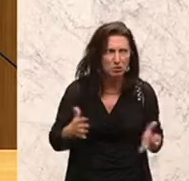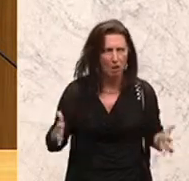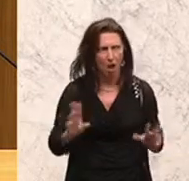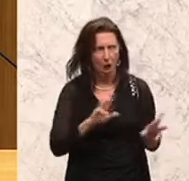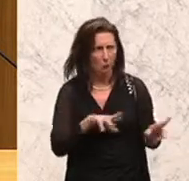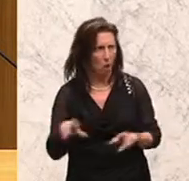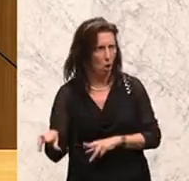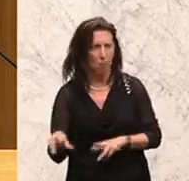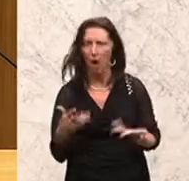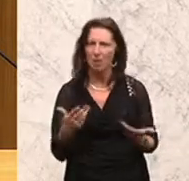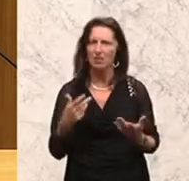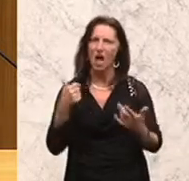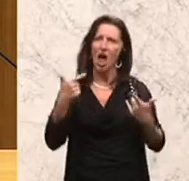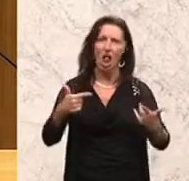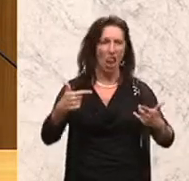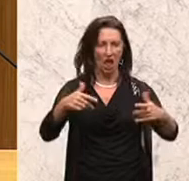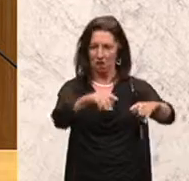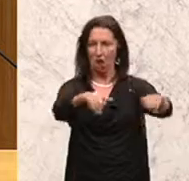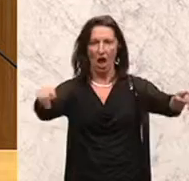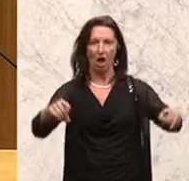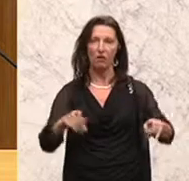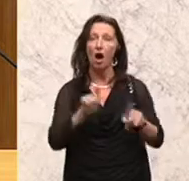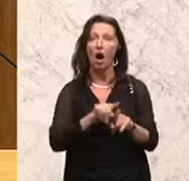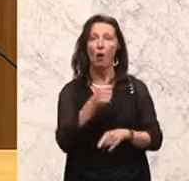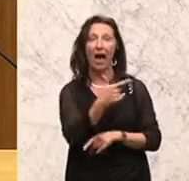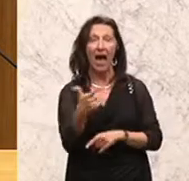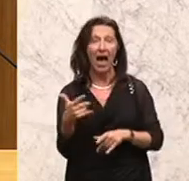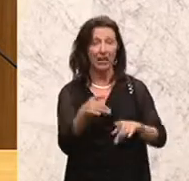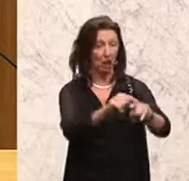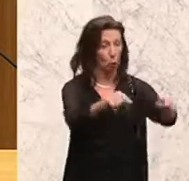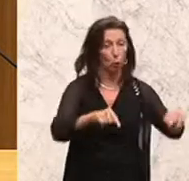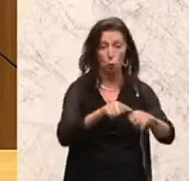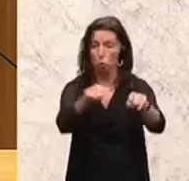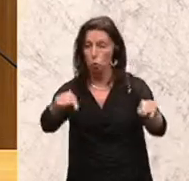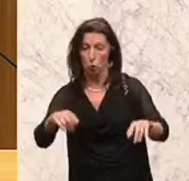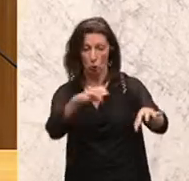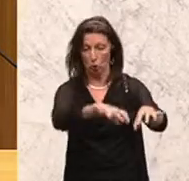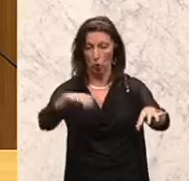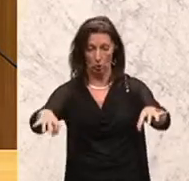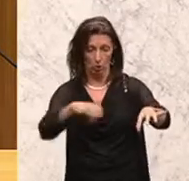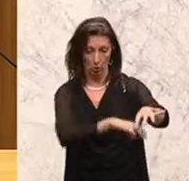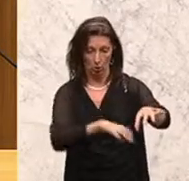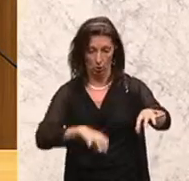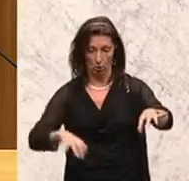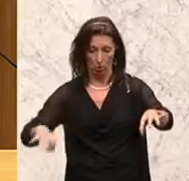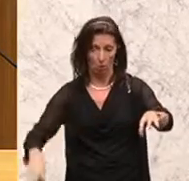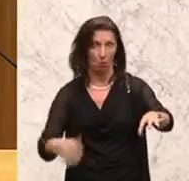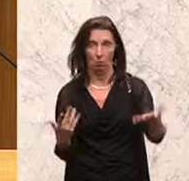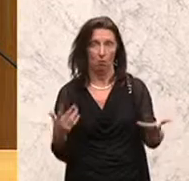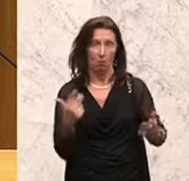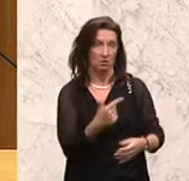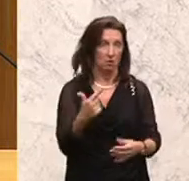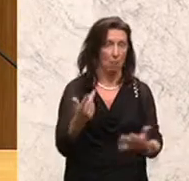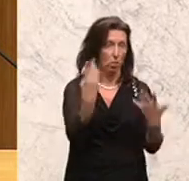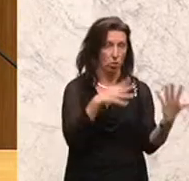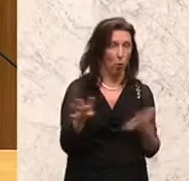oft aus mehreren Grundstücken. Auch das muss man berücksichtigen. Da habe ich also, wenn ich 2 Grundstücke in einer Liegenschaft sind, kann ich 900 Personen aufnehmen. Also